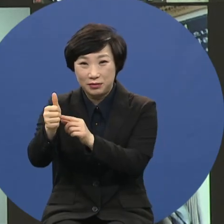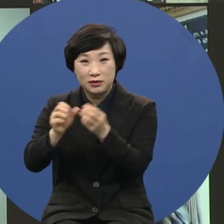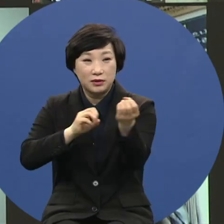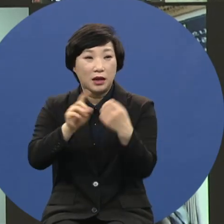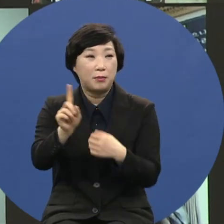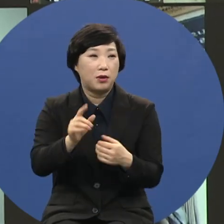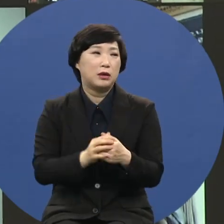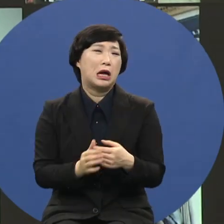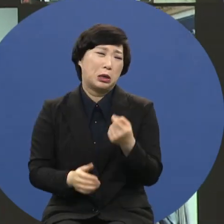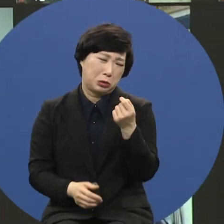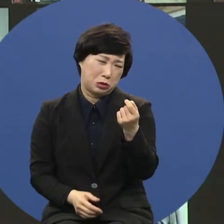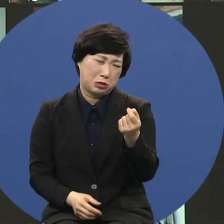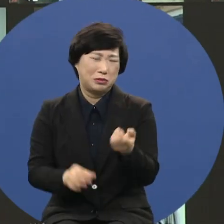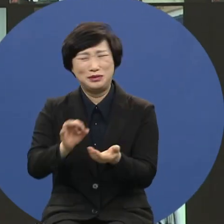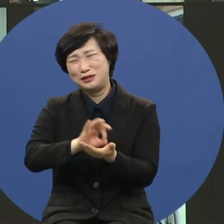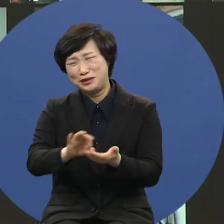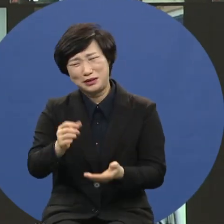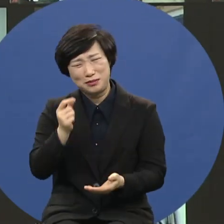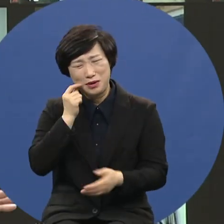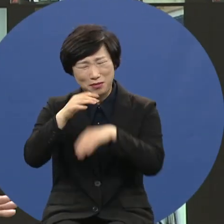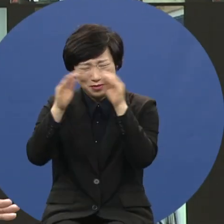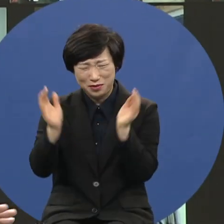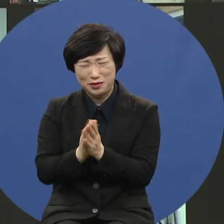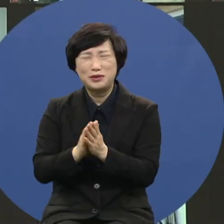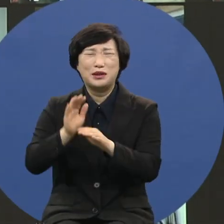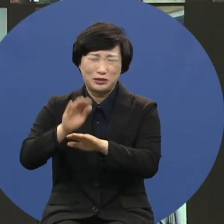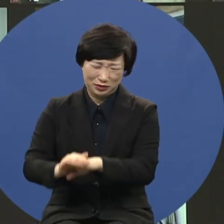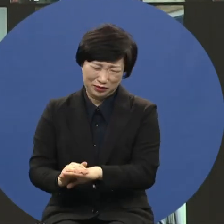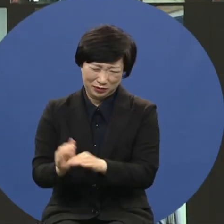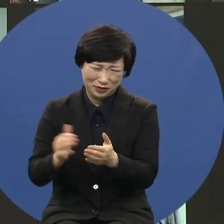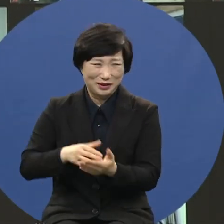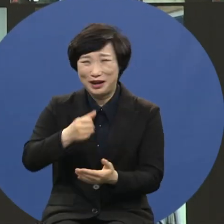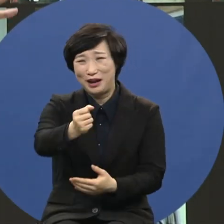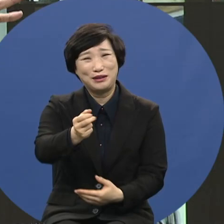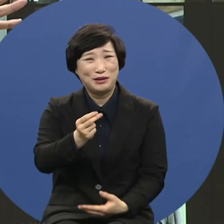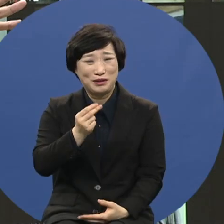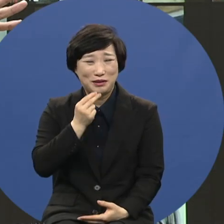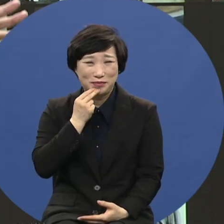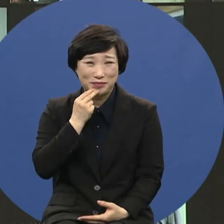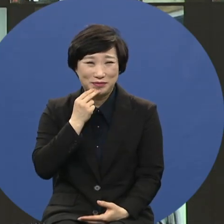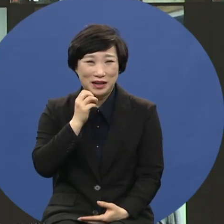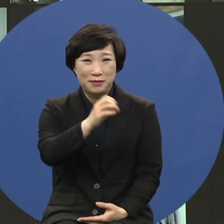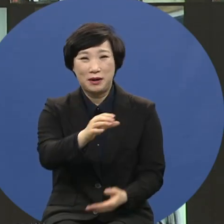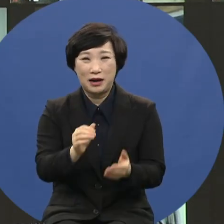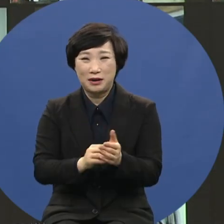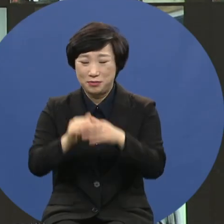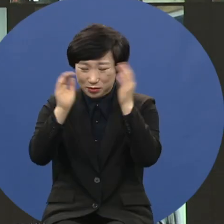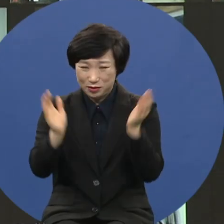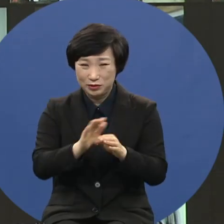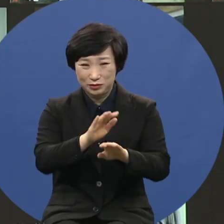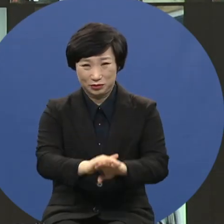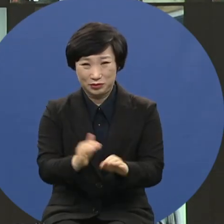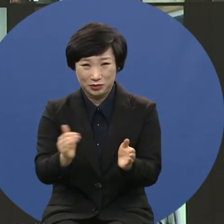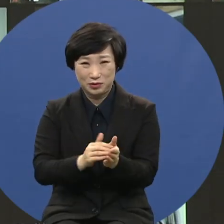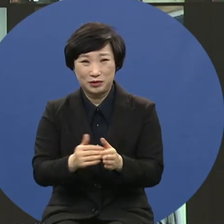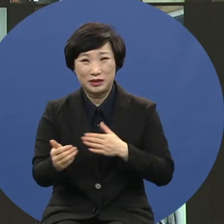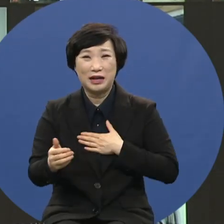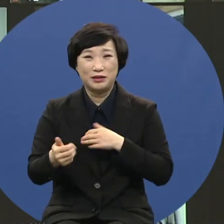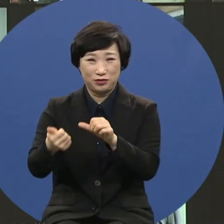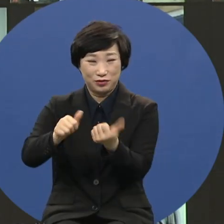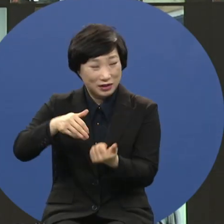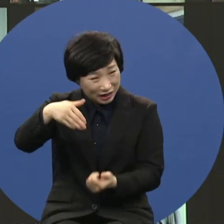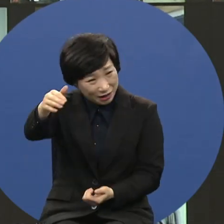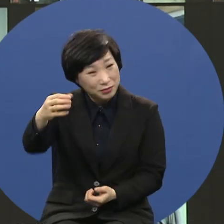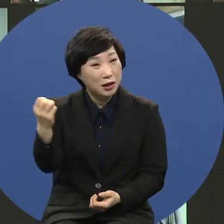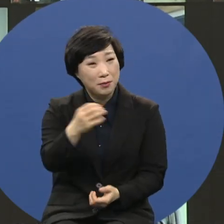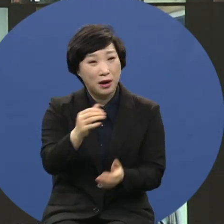한 푼도 못 쓰고 다 놓고 갑니다. 다 놓고 갑니다. 응?